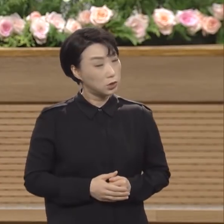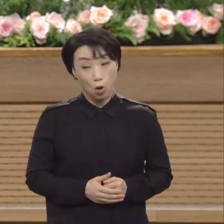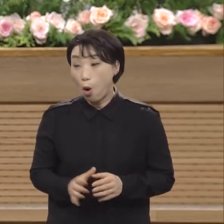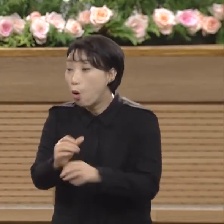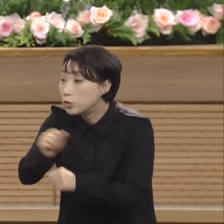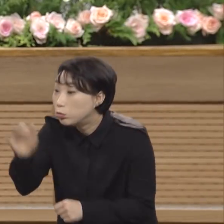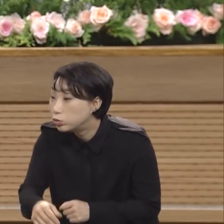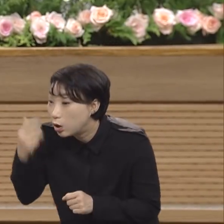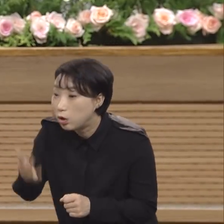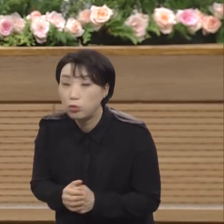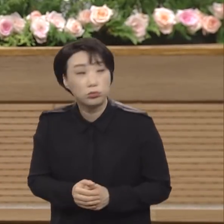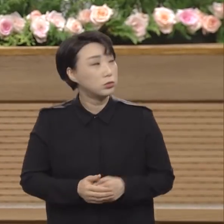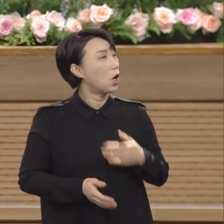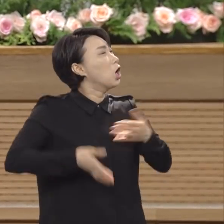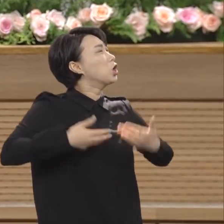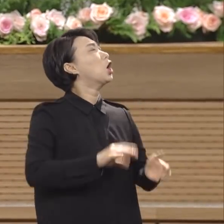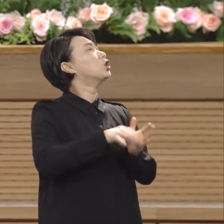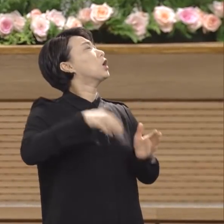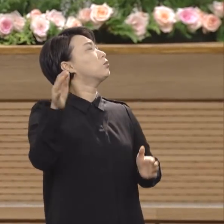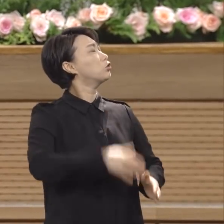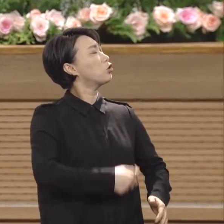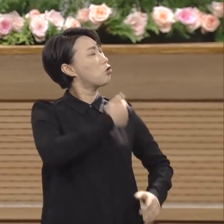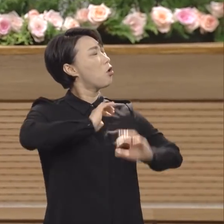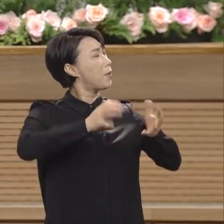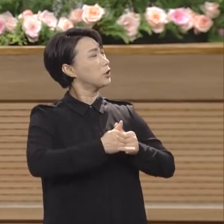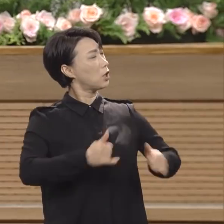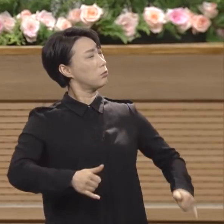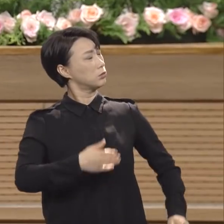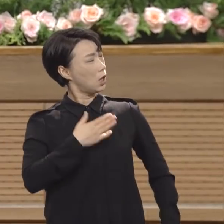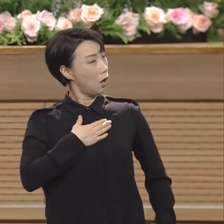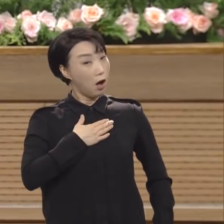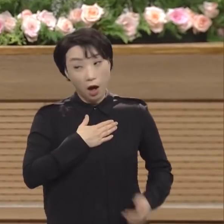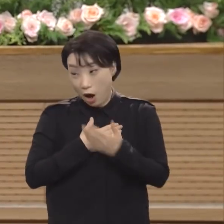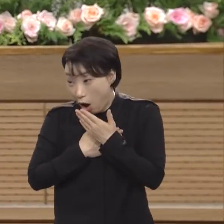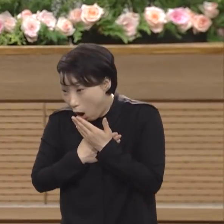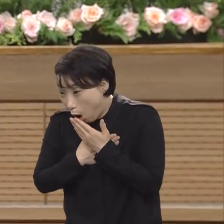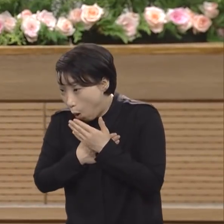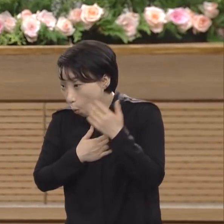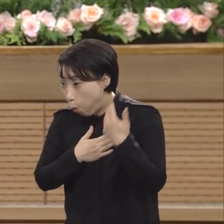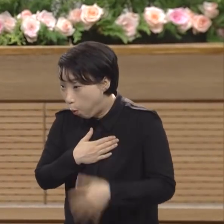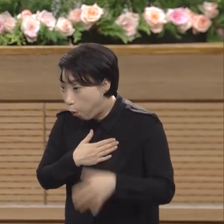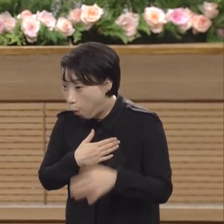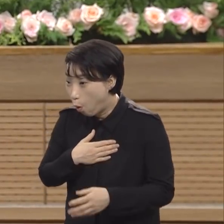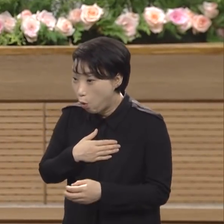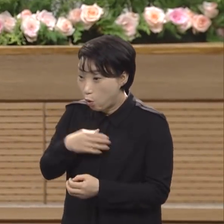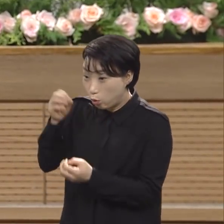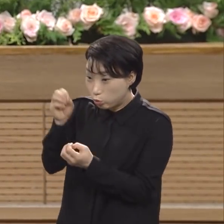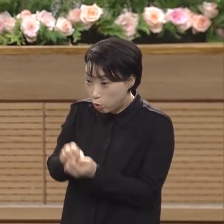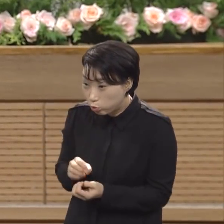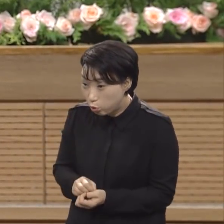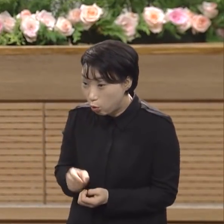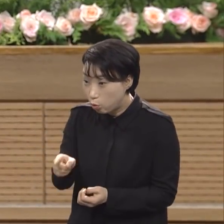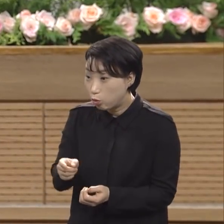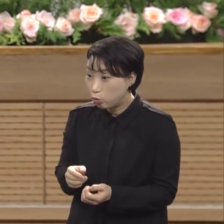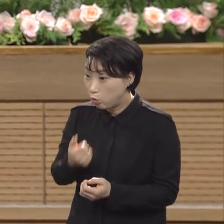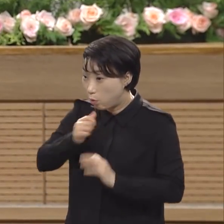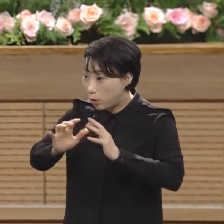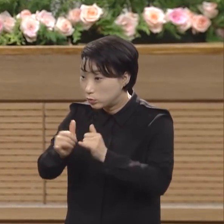사람이다? 나면서부터 노마 사람이다. 야, 넌 대단한 정통적인 노마